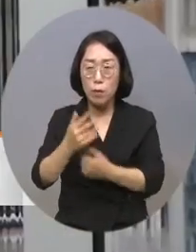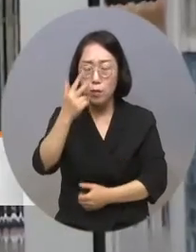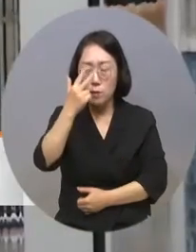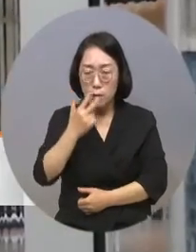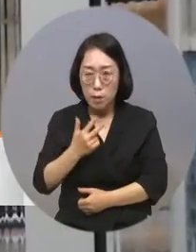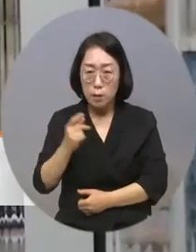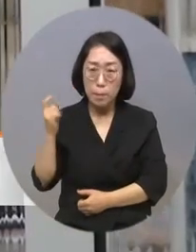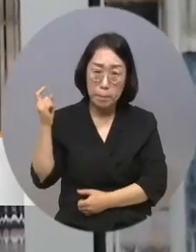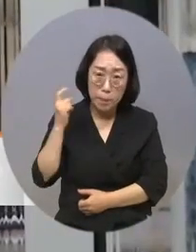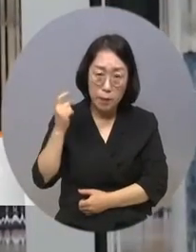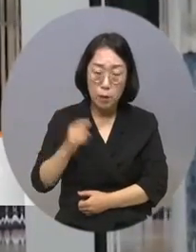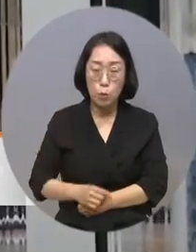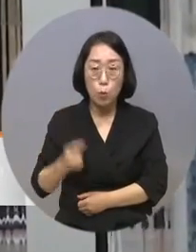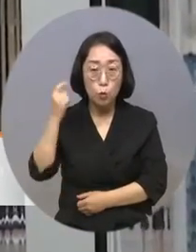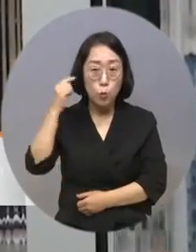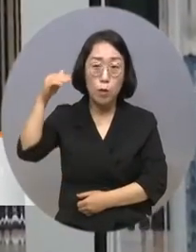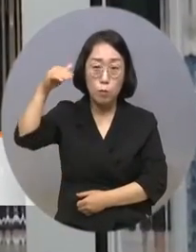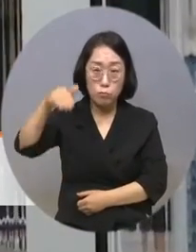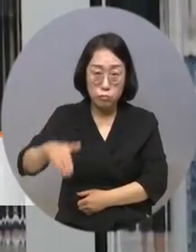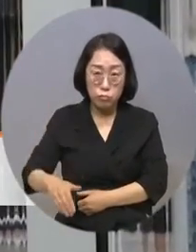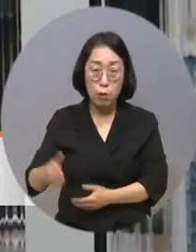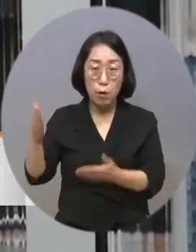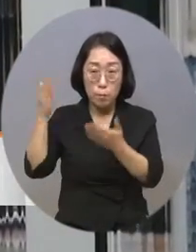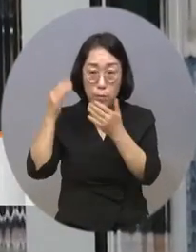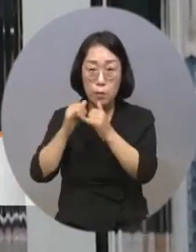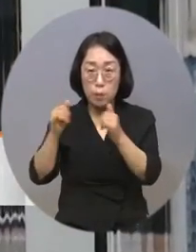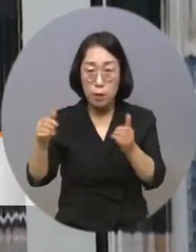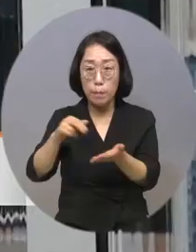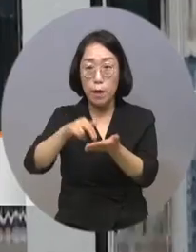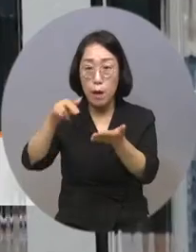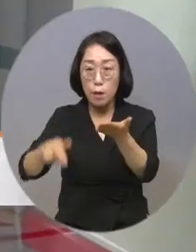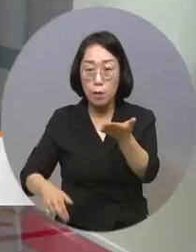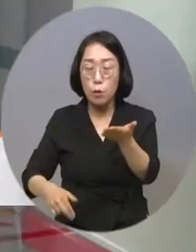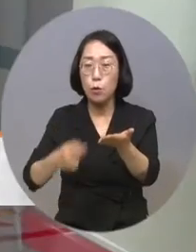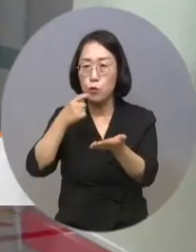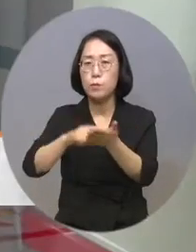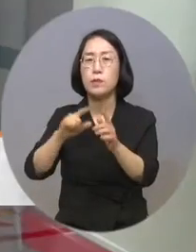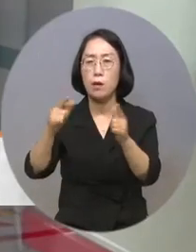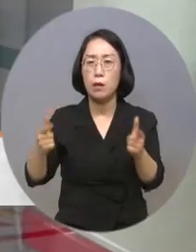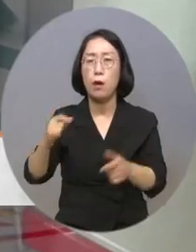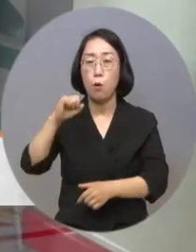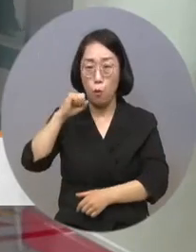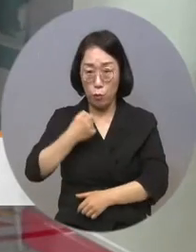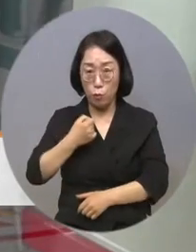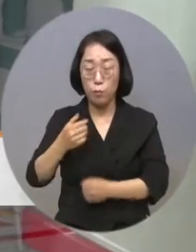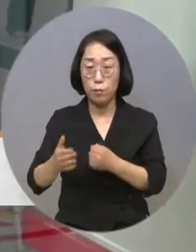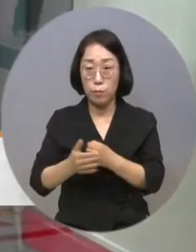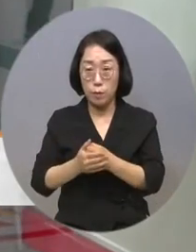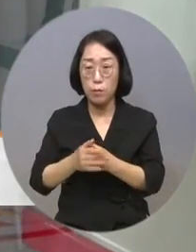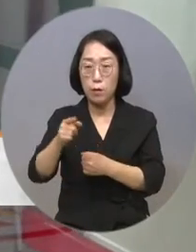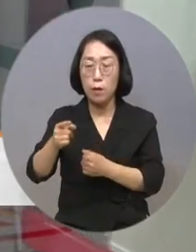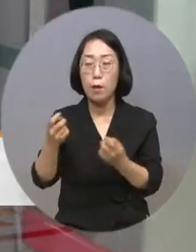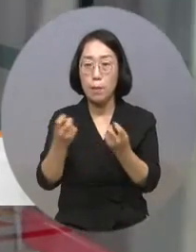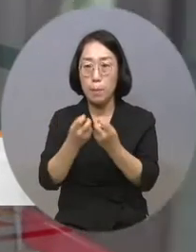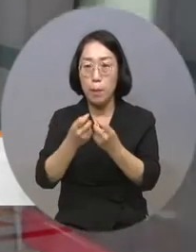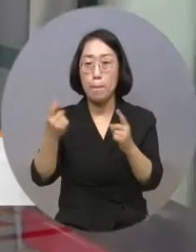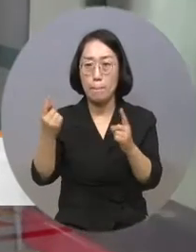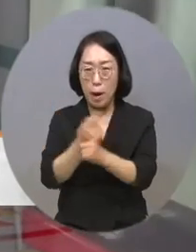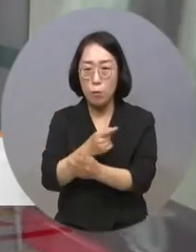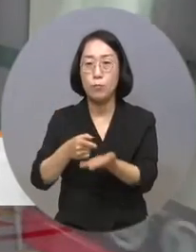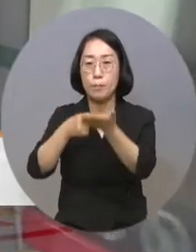시각장애인이나 저청력 청각장애인 등의 목적지 하차를 어렵게 한다며 서울교통공사에 대책 마련을